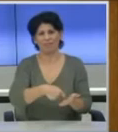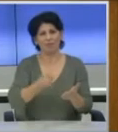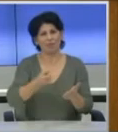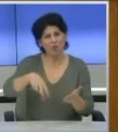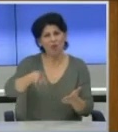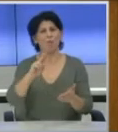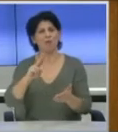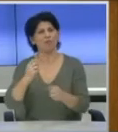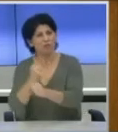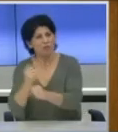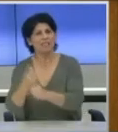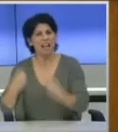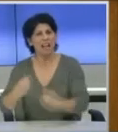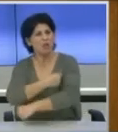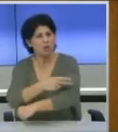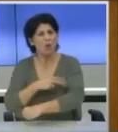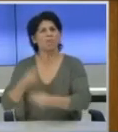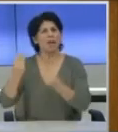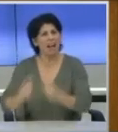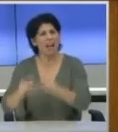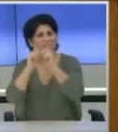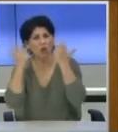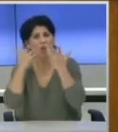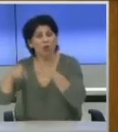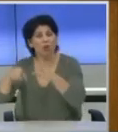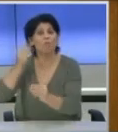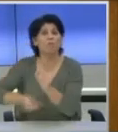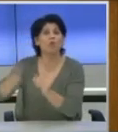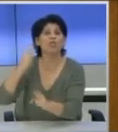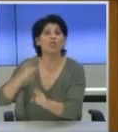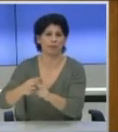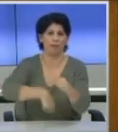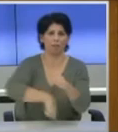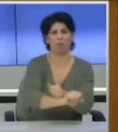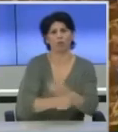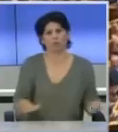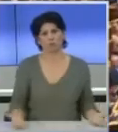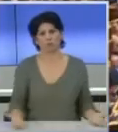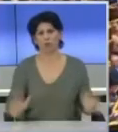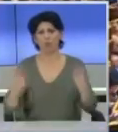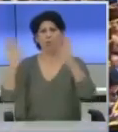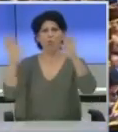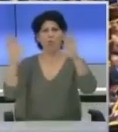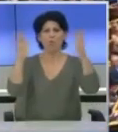περισσότερες δουλειές, τα καλά νοσοκομεία, τα καλά σχολεία είναι πολύ πιο σημαντικά από ότι είναι το ποδόσφαιρο.